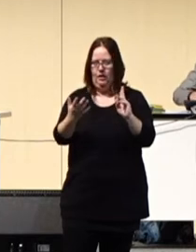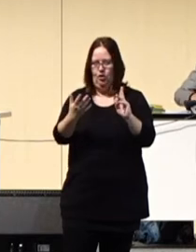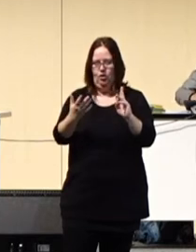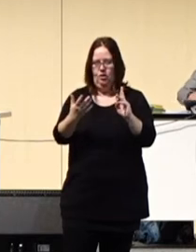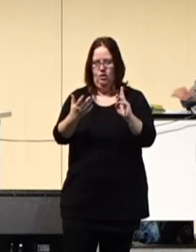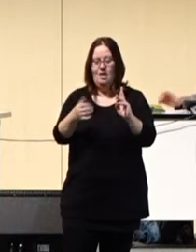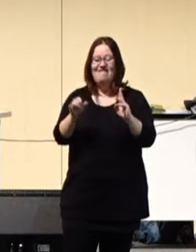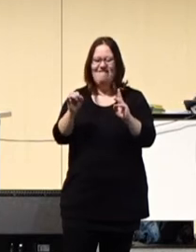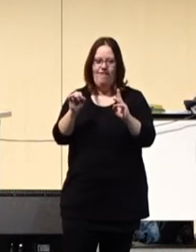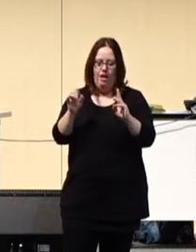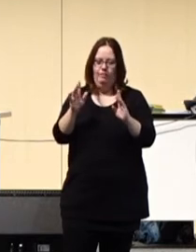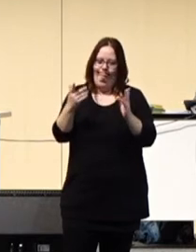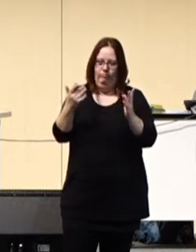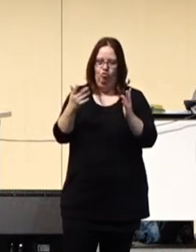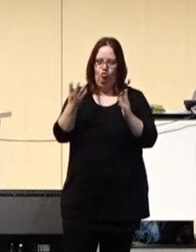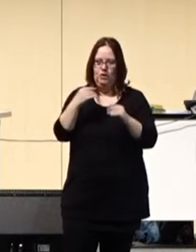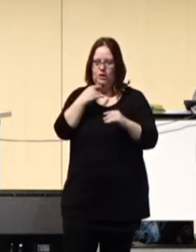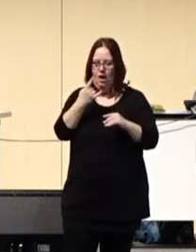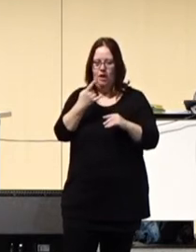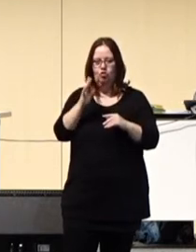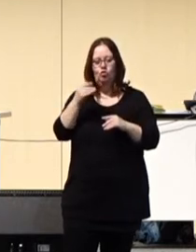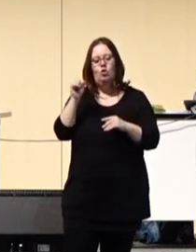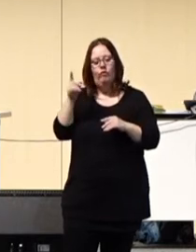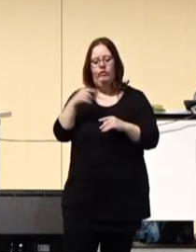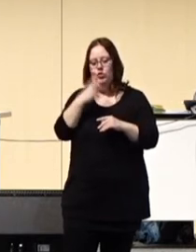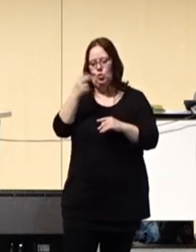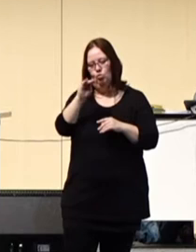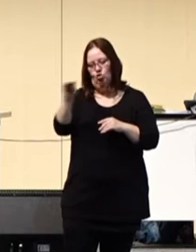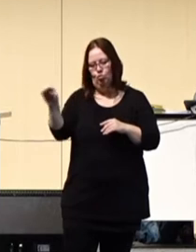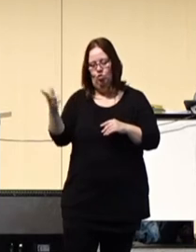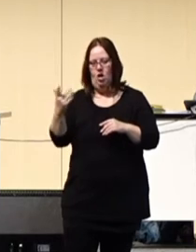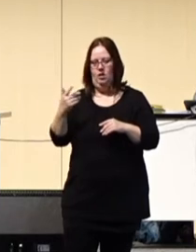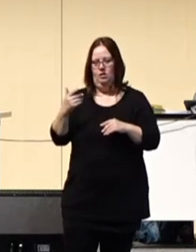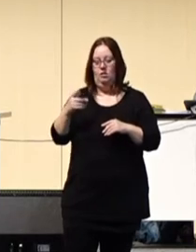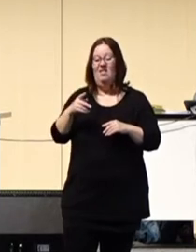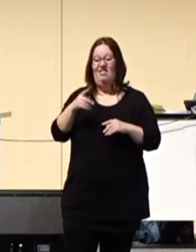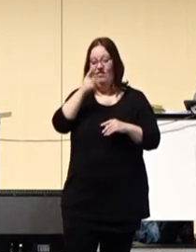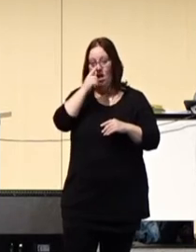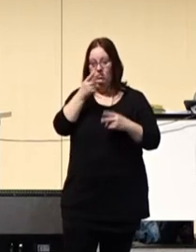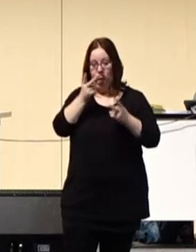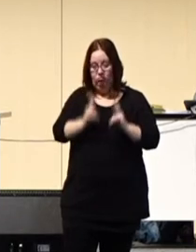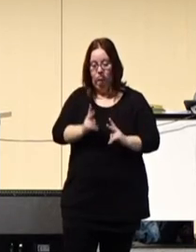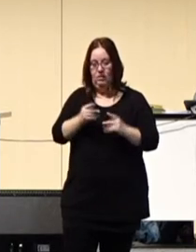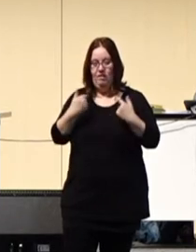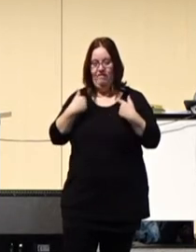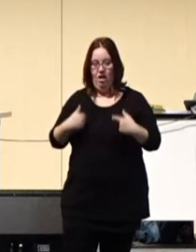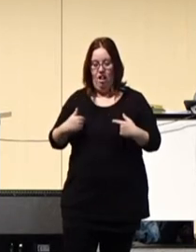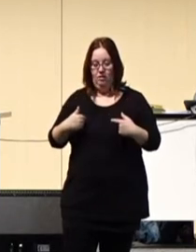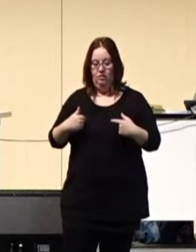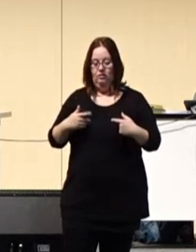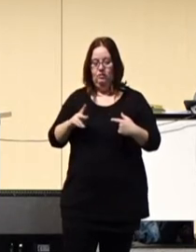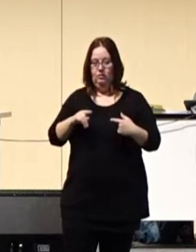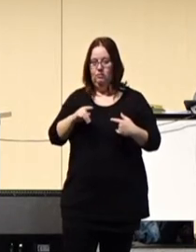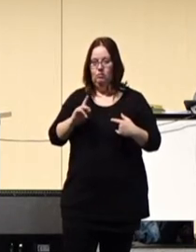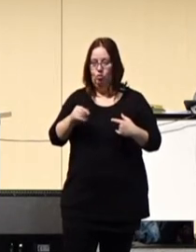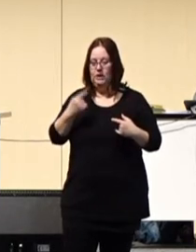da, wie geschildert, er darauf hingewirkt hat. In dem Maße, wo das Verhalten sich auch bei erneuter Betrachtung so